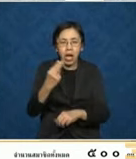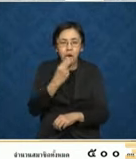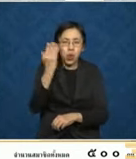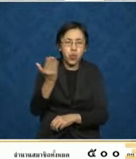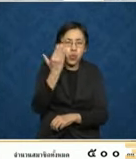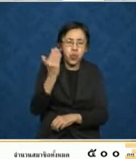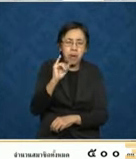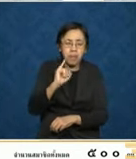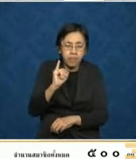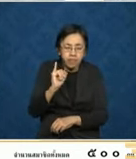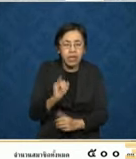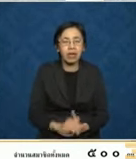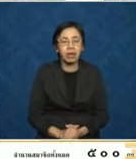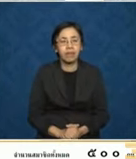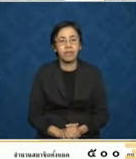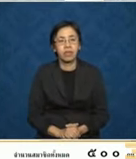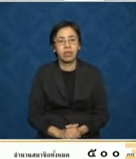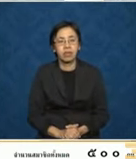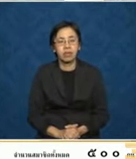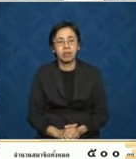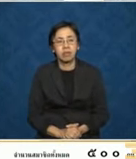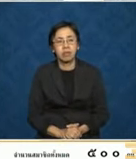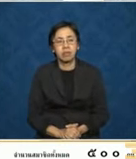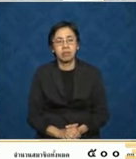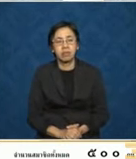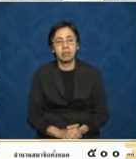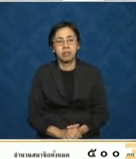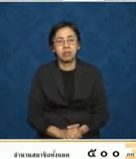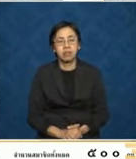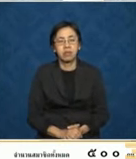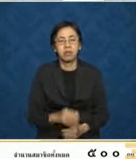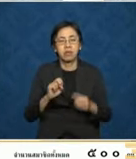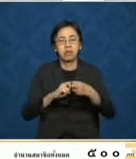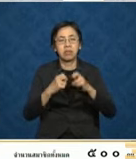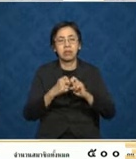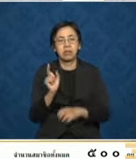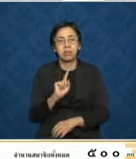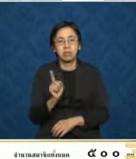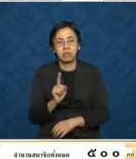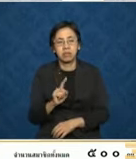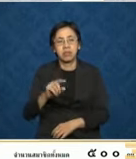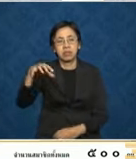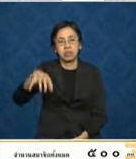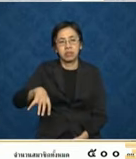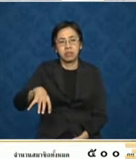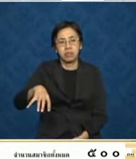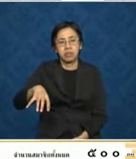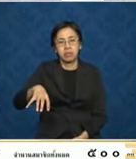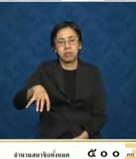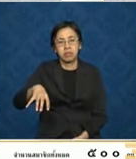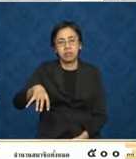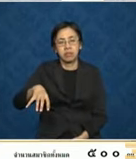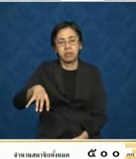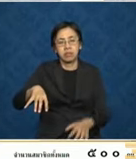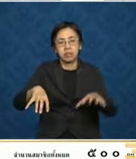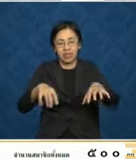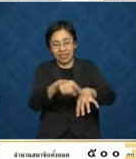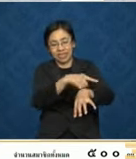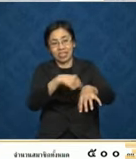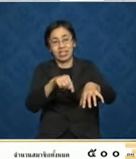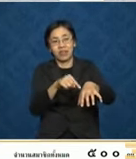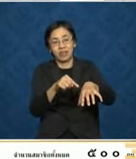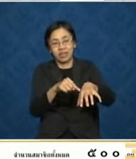าขยะที่ถูกจำกัดถูกต้องเกิดจากสถานที่เหล่านี้คือหมาย